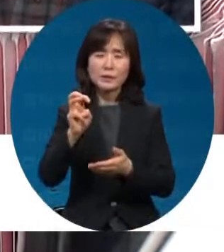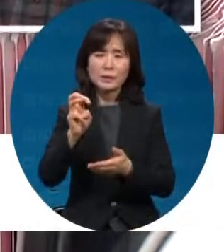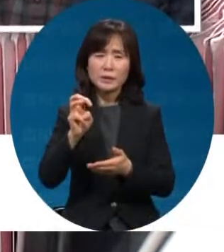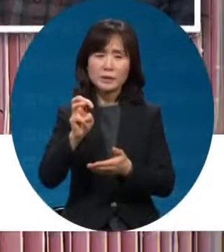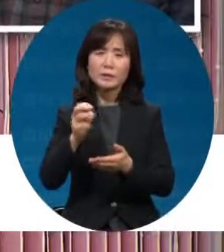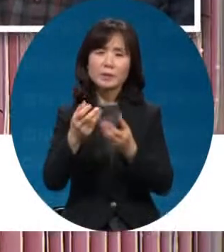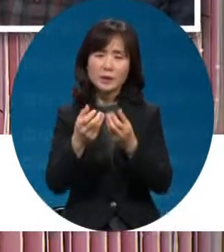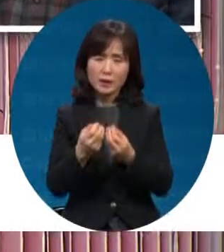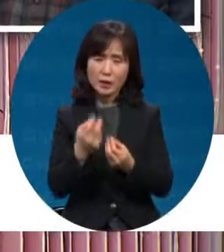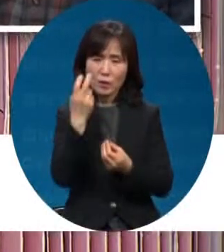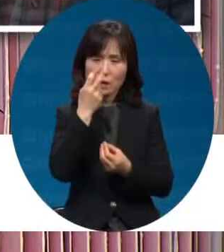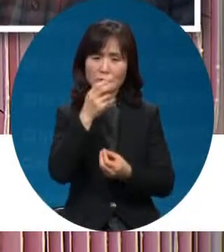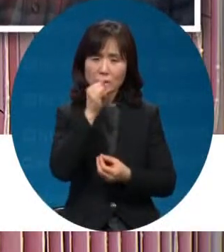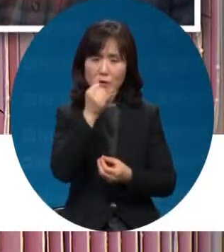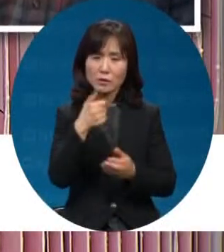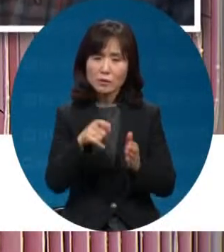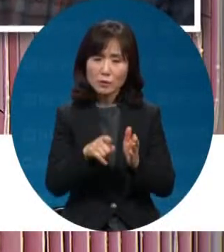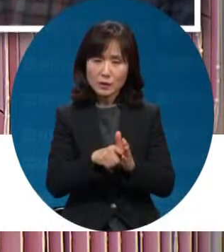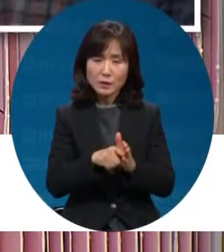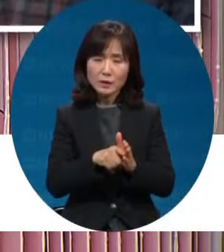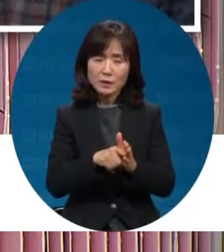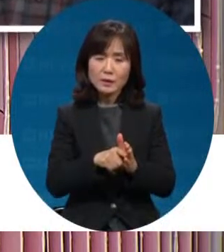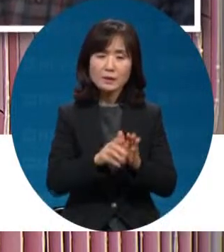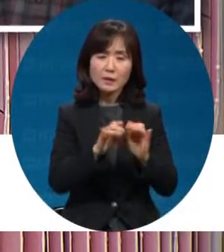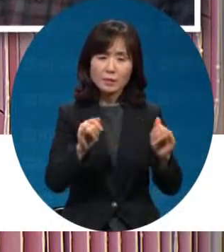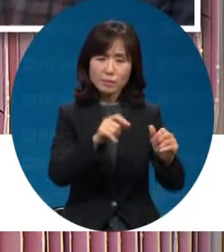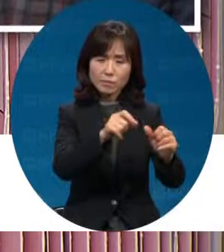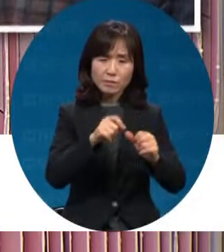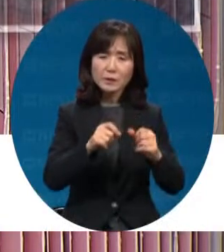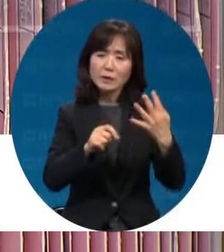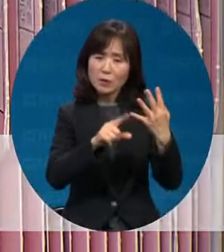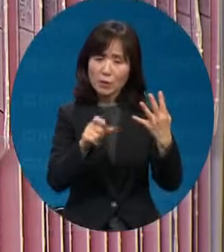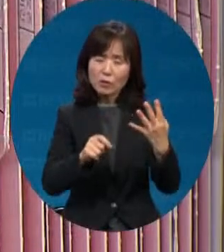인력 충원을 지금 4월에도 하고 또 6월에도 하고.